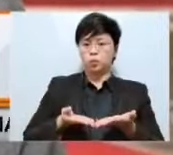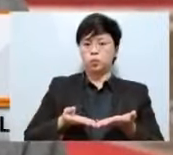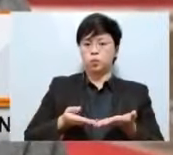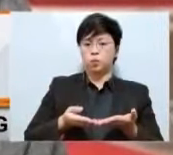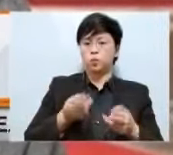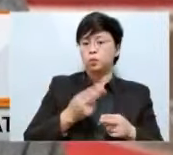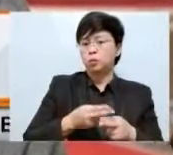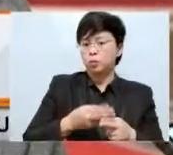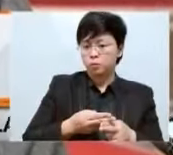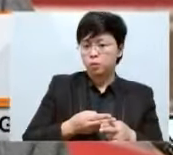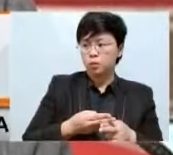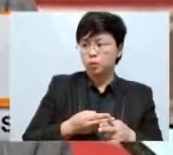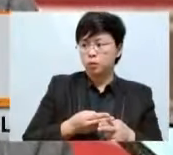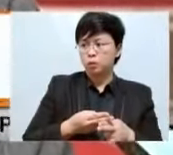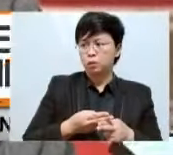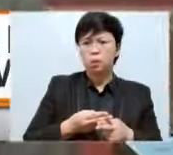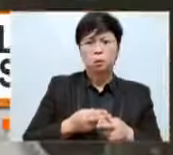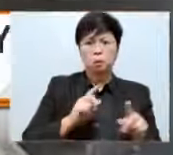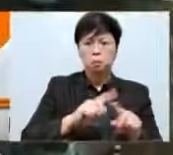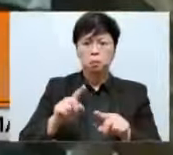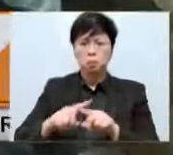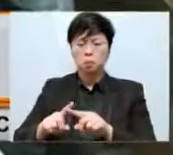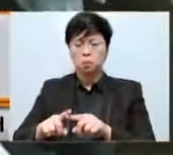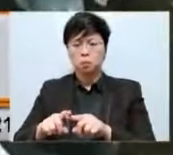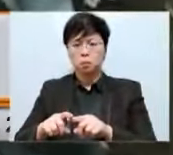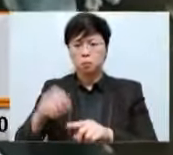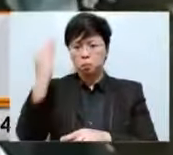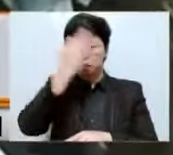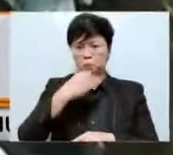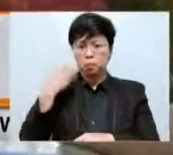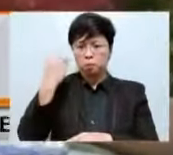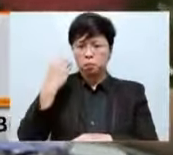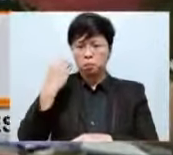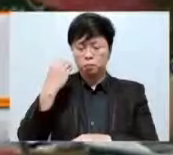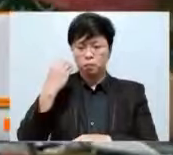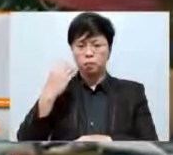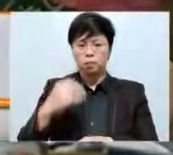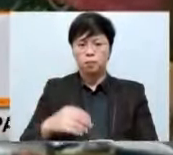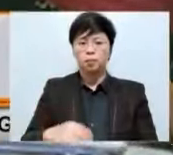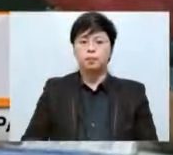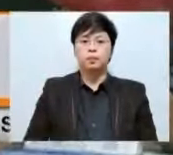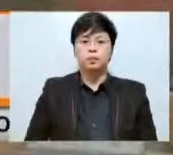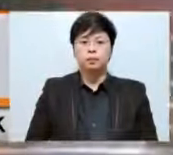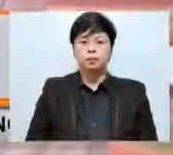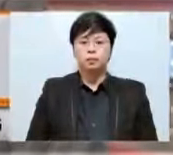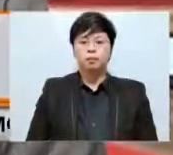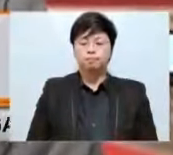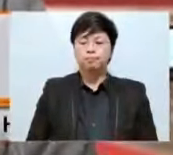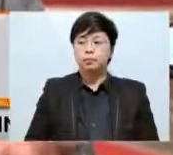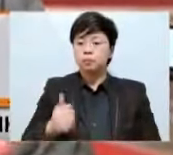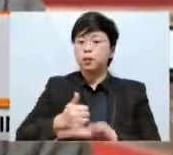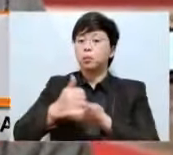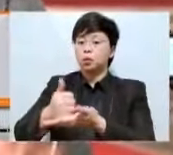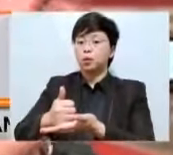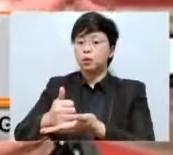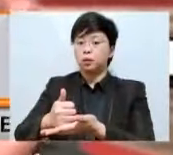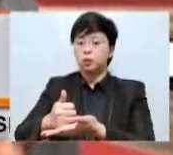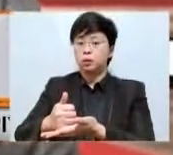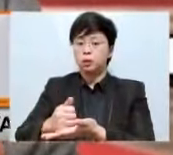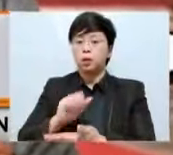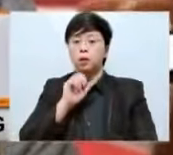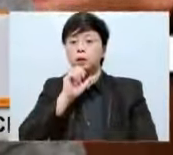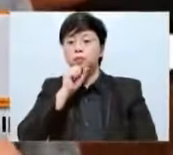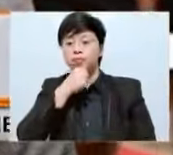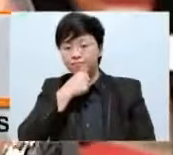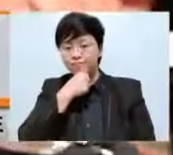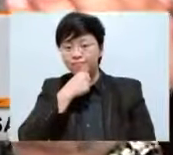na naandun sa mismong labas ng presinto. Tulong din daw ito sa mga senior citizen. May mga medyo nahihirapan at tingnan yung mga